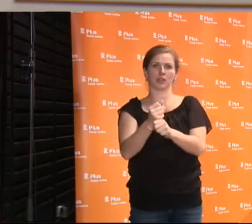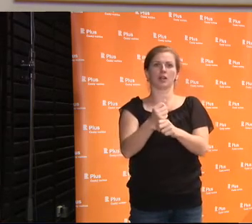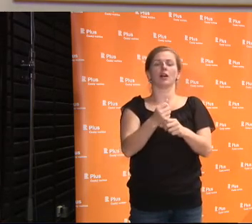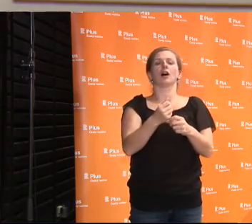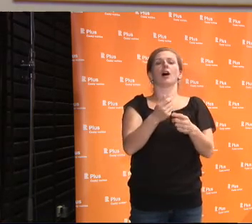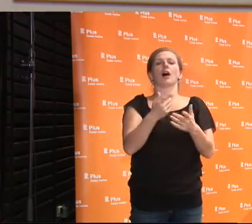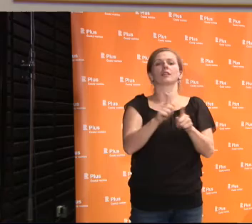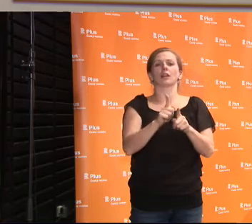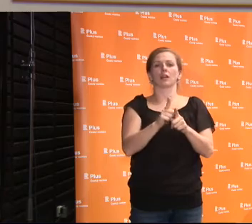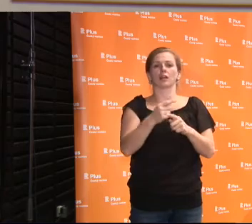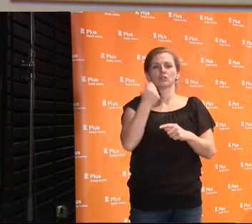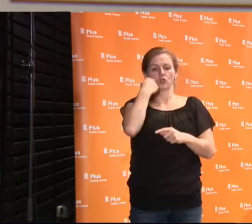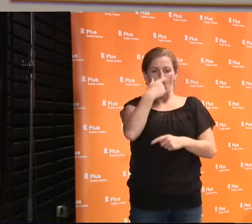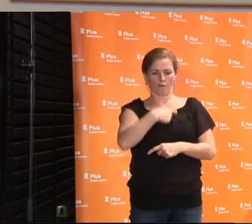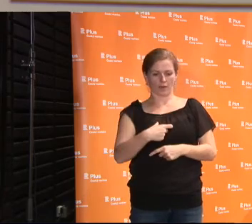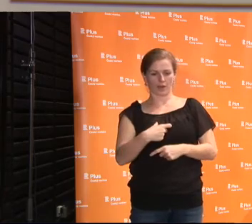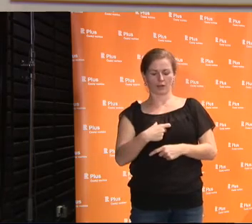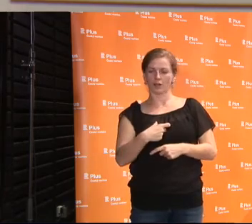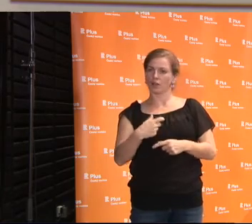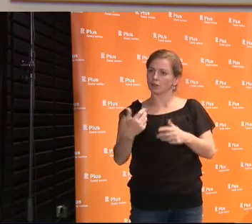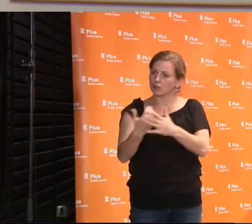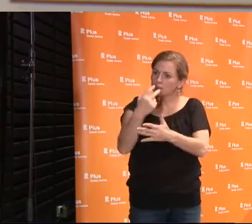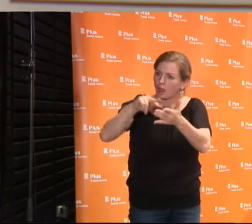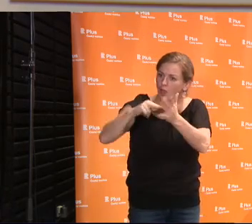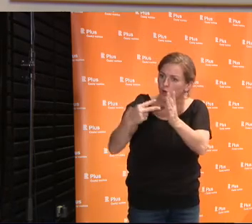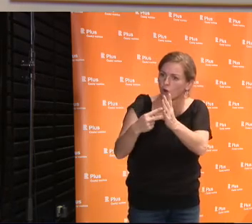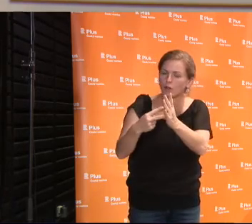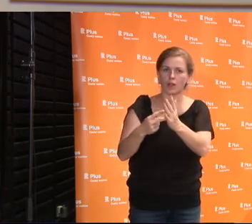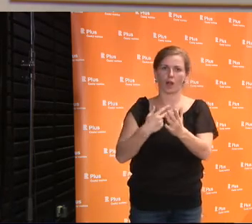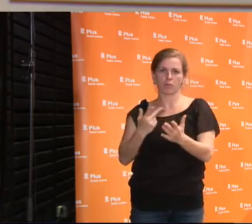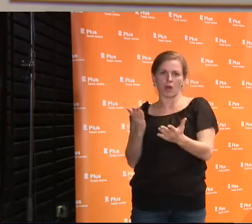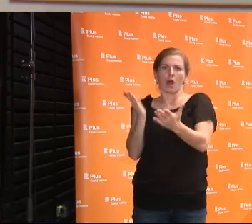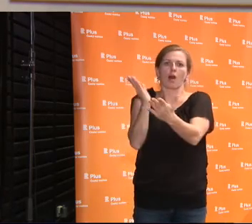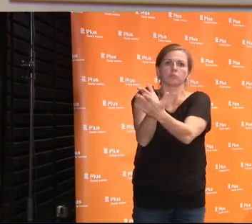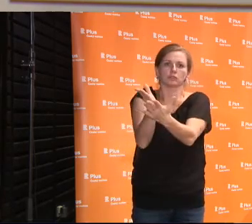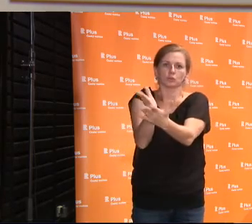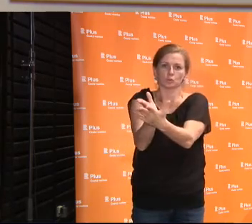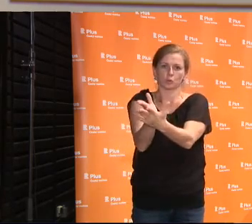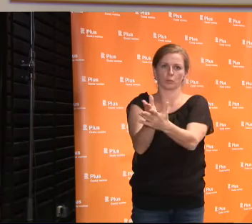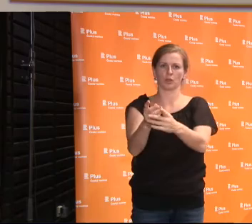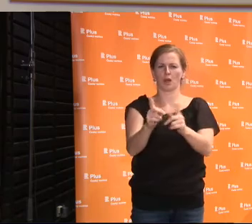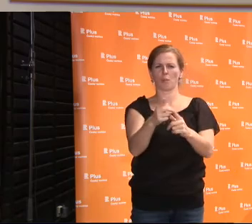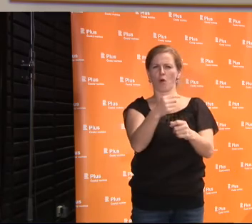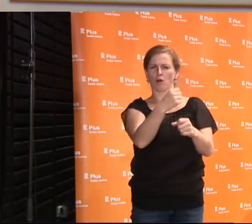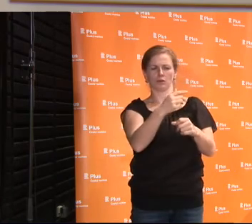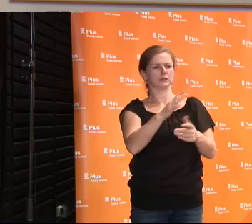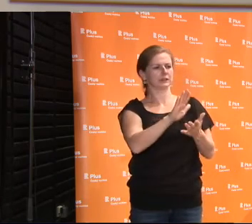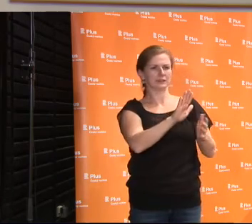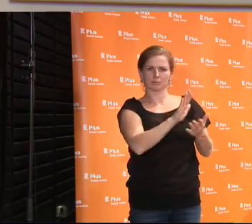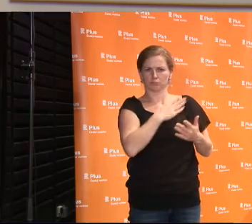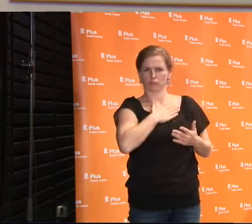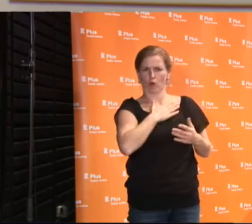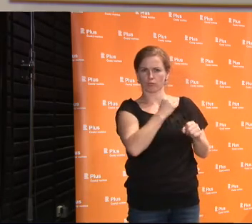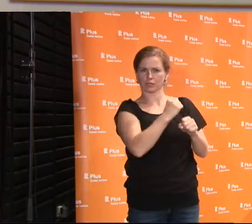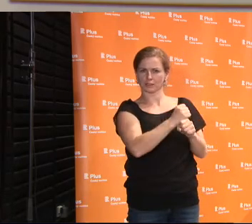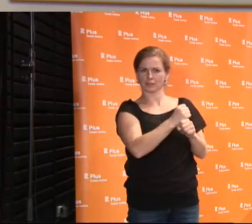se vlastně přizpůsobit té technologie v tom stávajícím zaměstnání a tam je povinnost jak zaměstnavatelů, tak